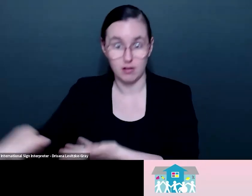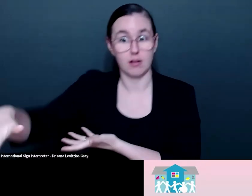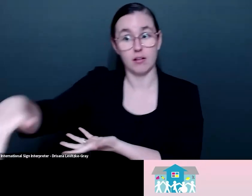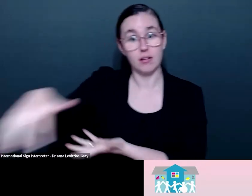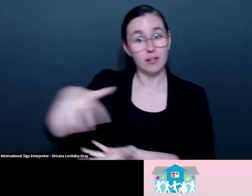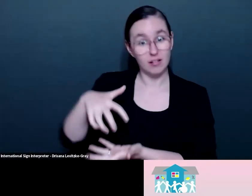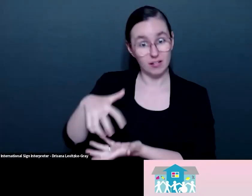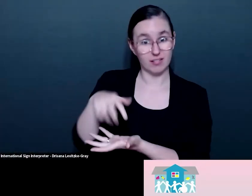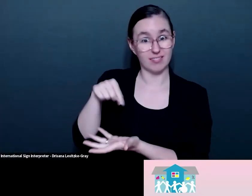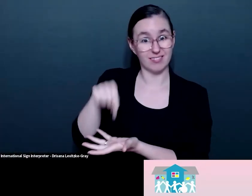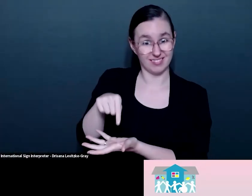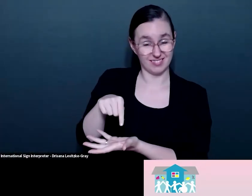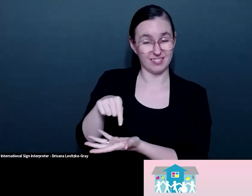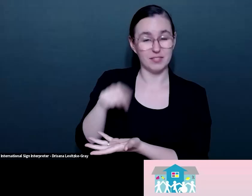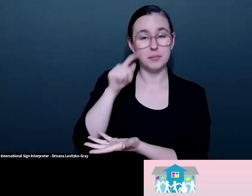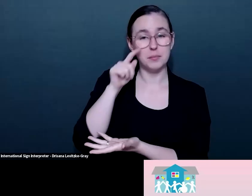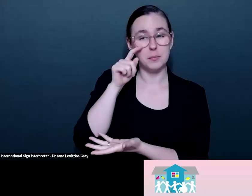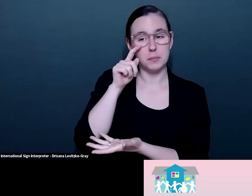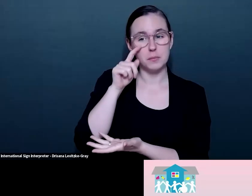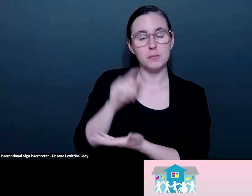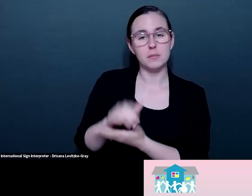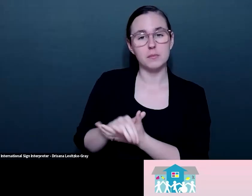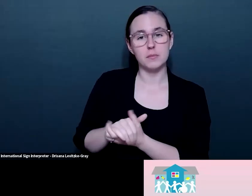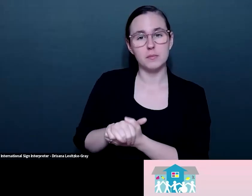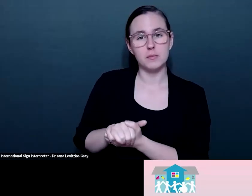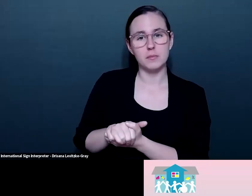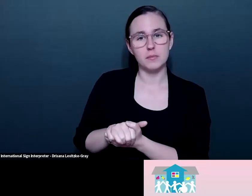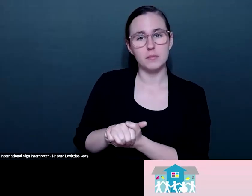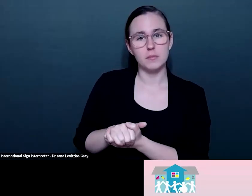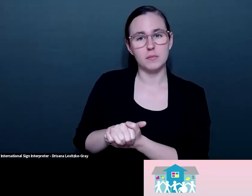quand ces outils seront mis en place, nous